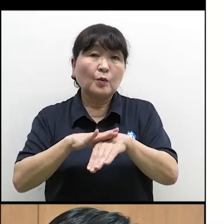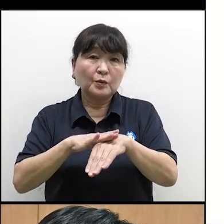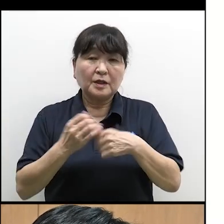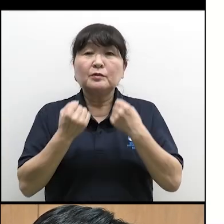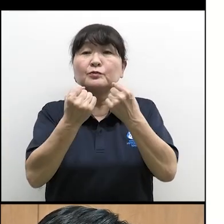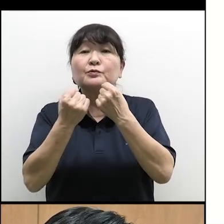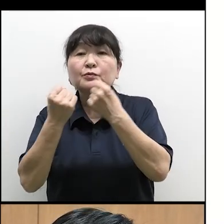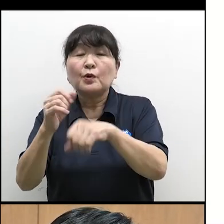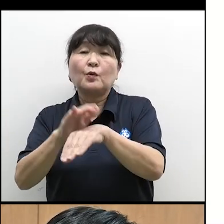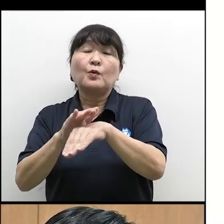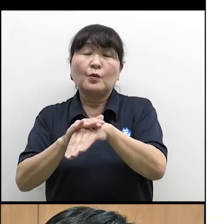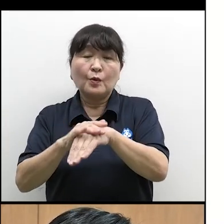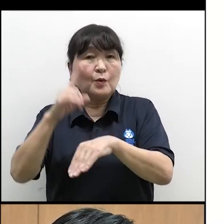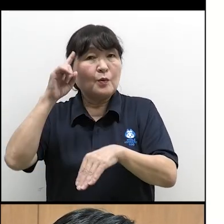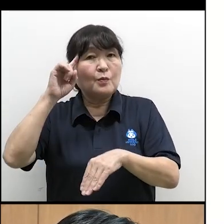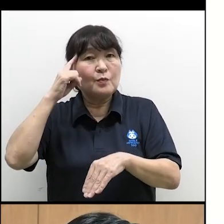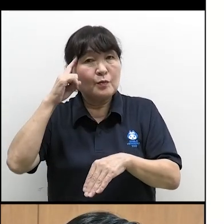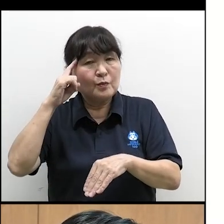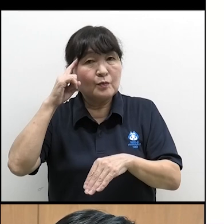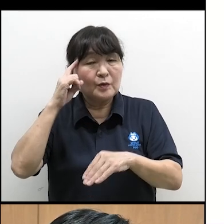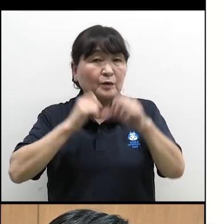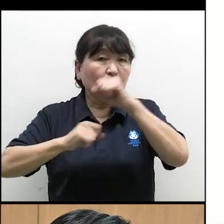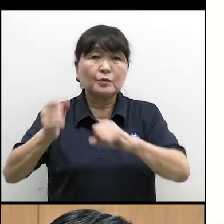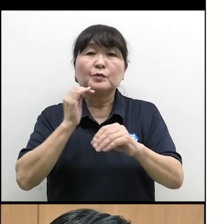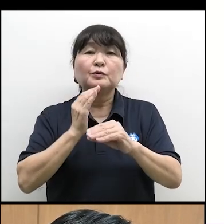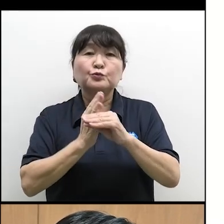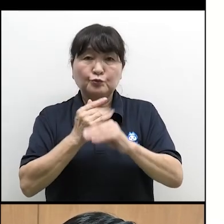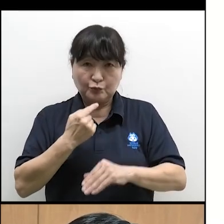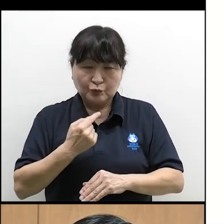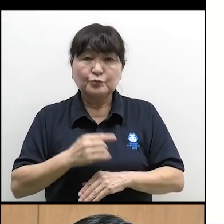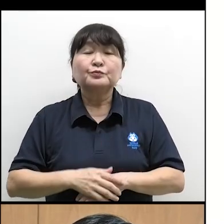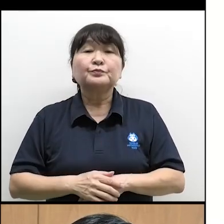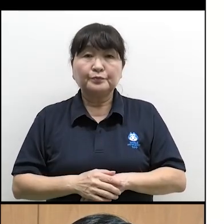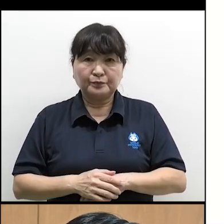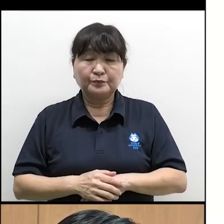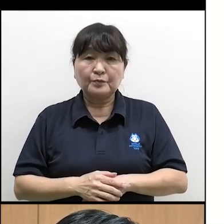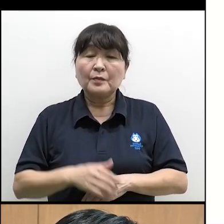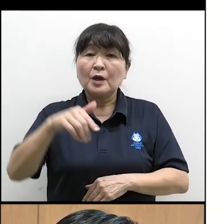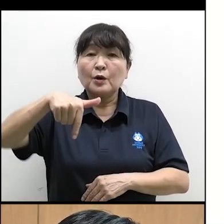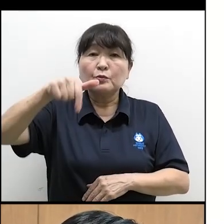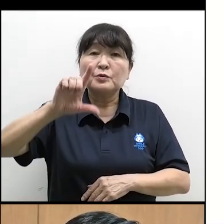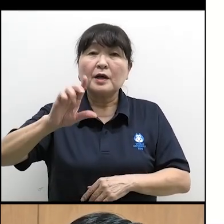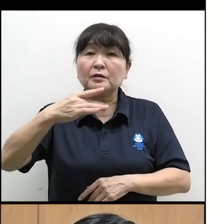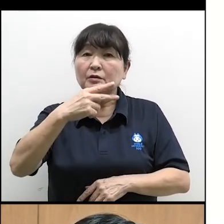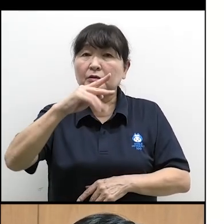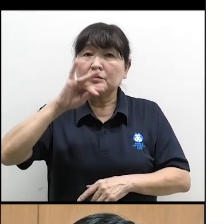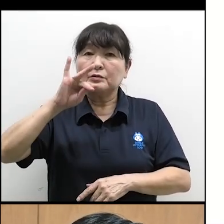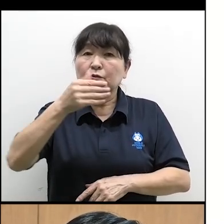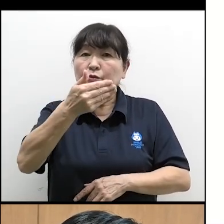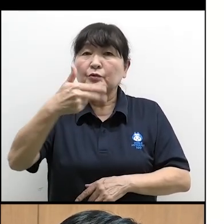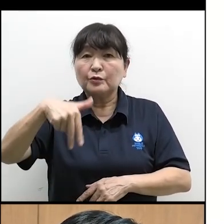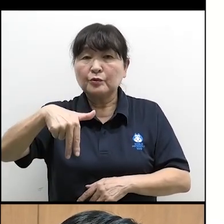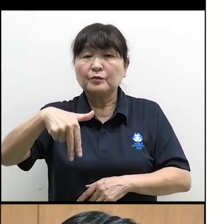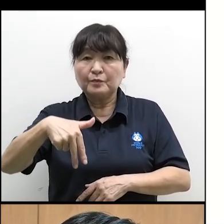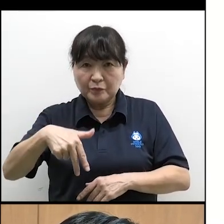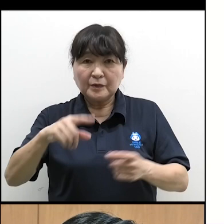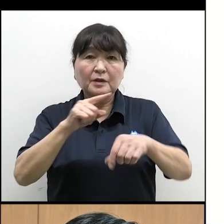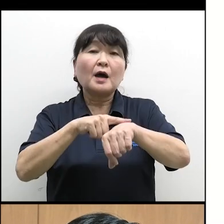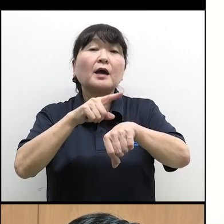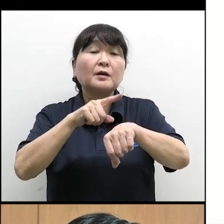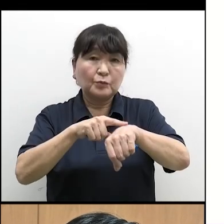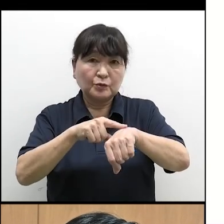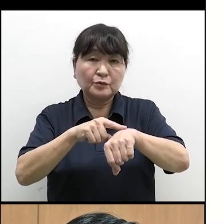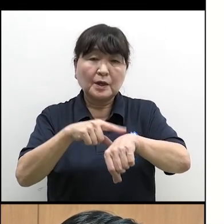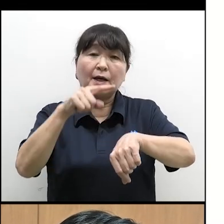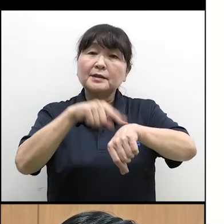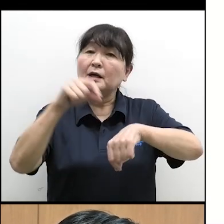きたいと思って取り組んでまいります。まずフレックスタイムの活用、それから時差出勤の活用、さらに通